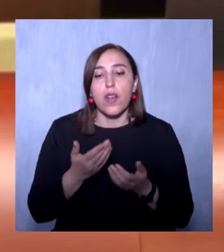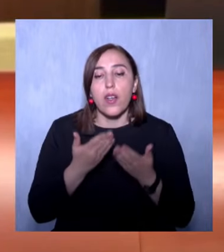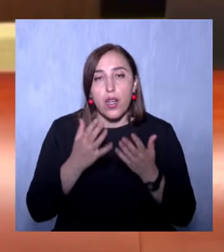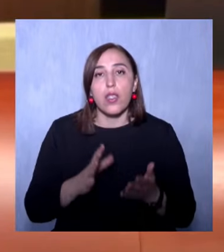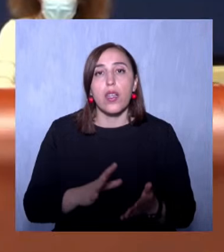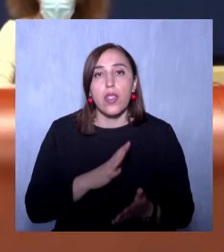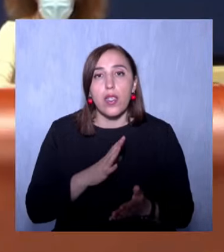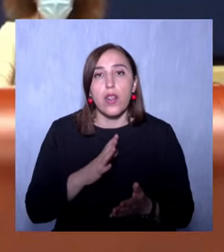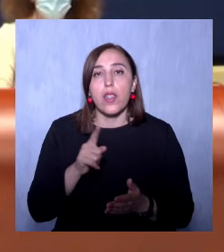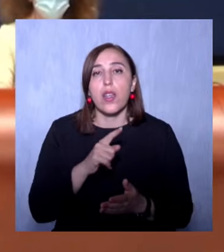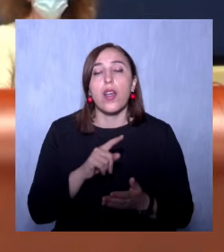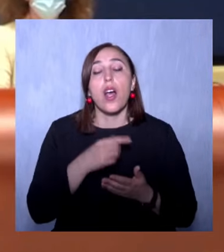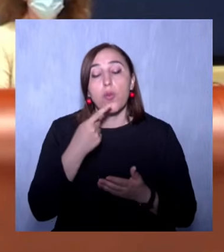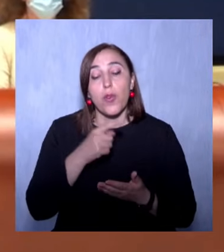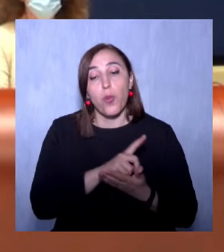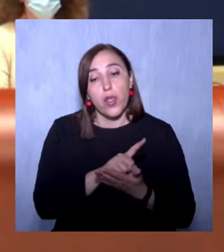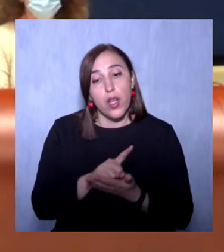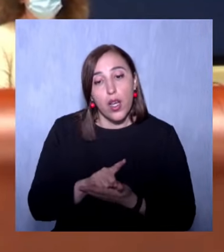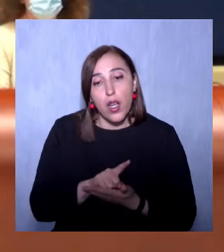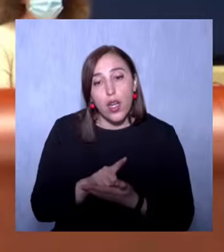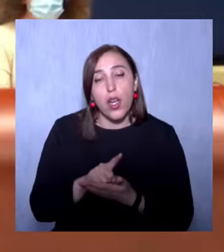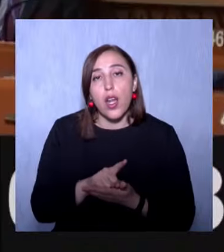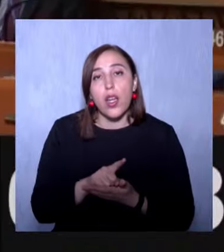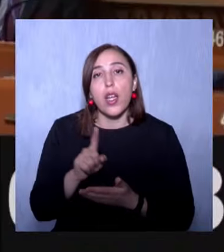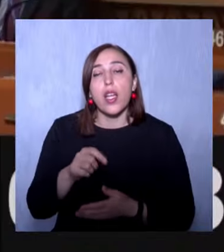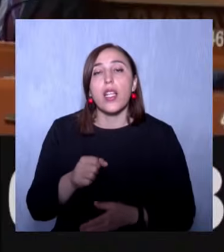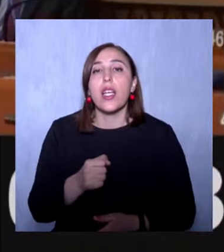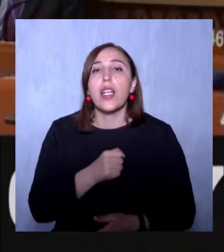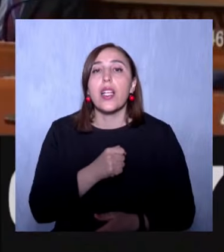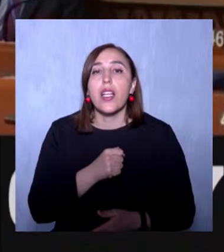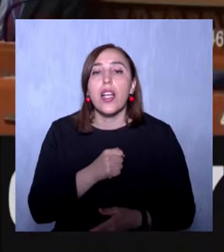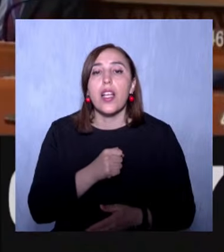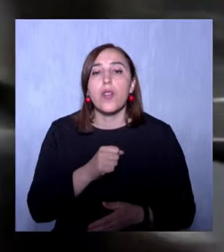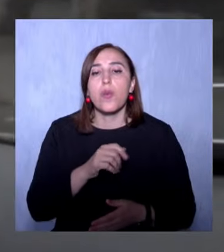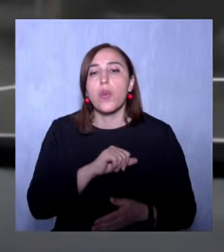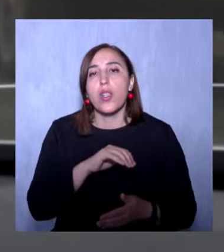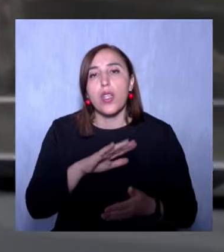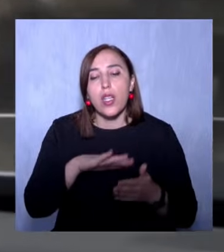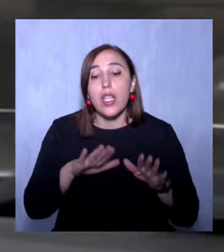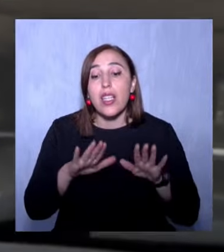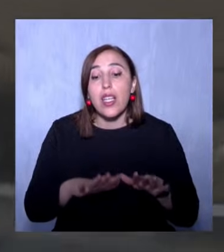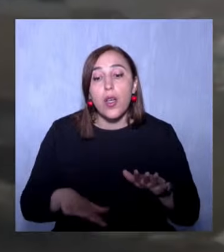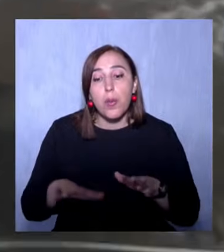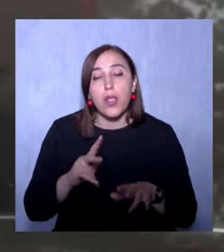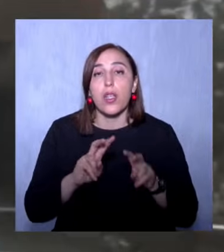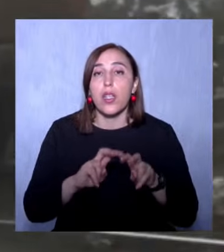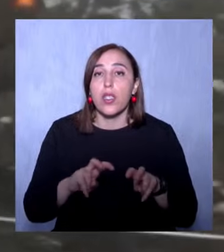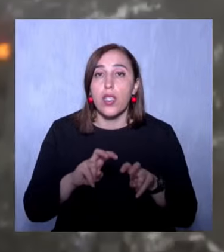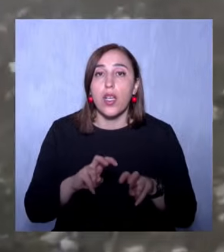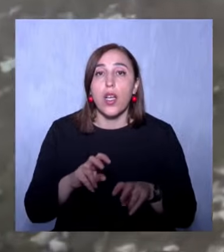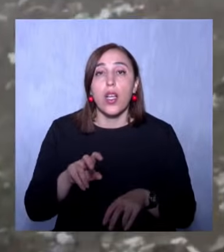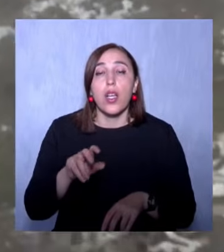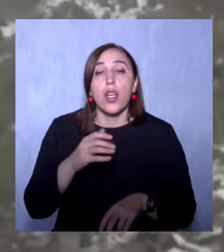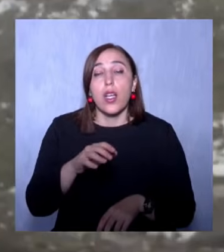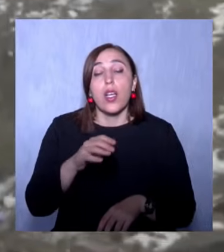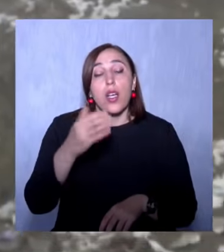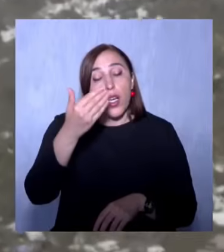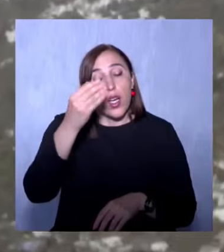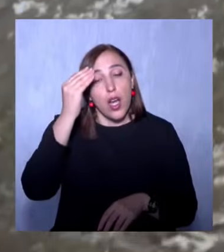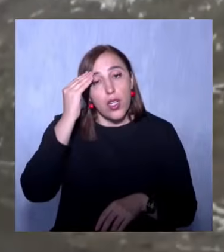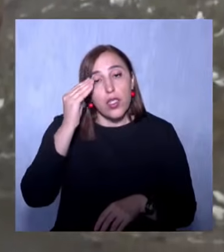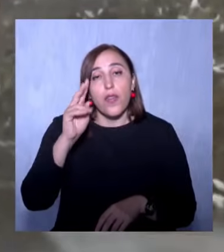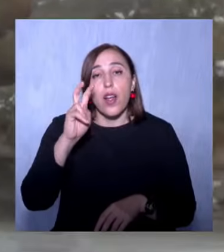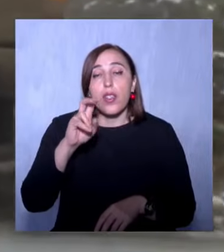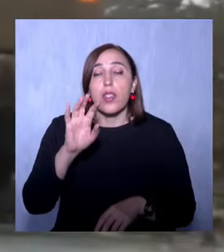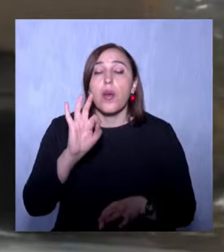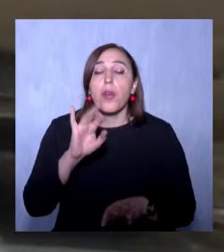կոչ է արվում քննարկել ապառազմականացված գոտու ստեղծման հնարավորությունը։ Ըստ Ստեփանյանի, արցախցիները դրա կարիքն